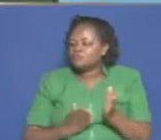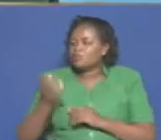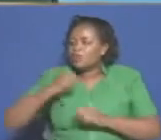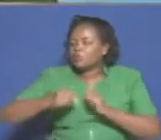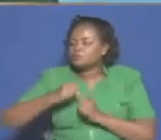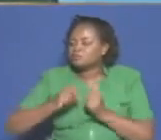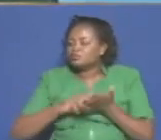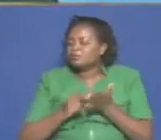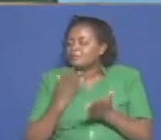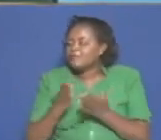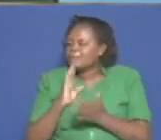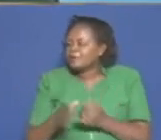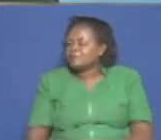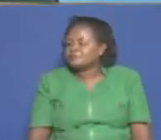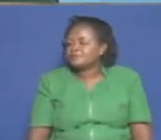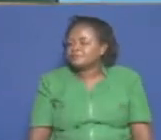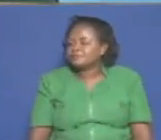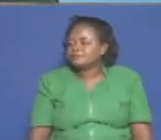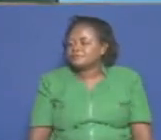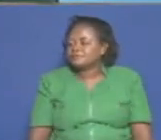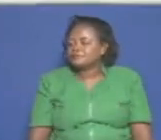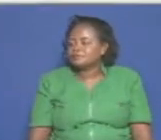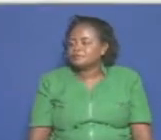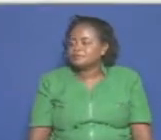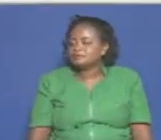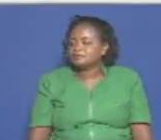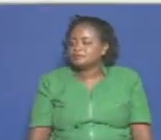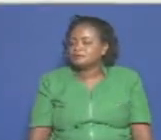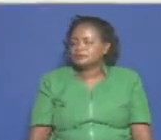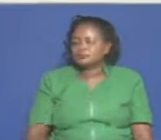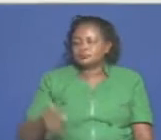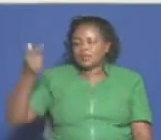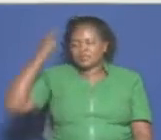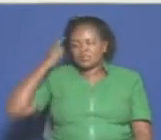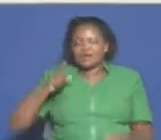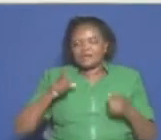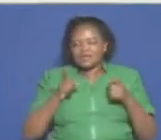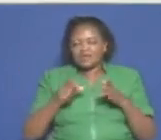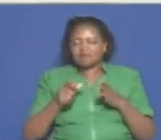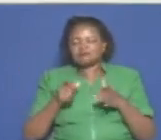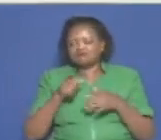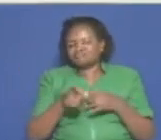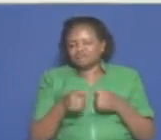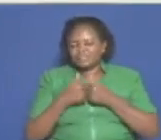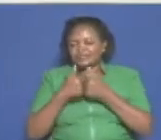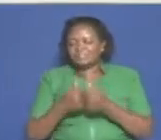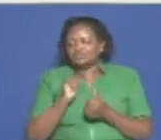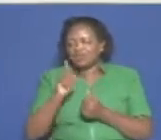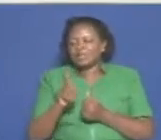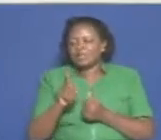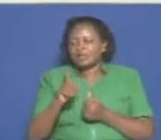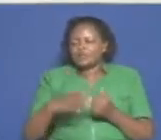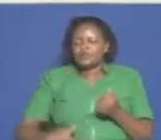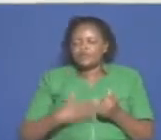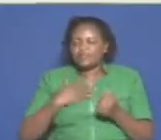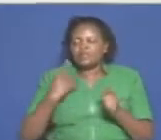Pengine unapata, unajua nyinyi ili ni I think it's a media industry. Na watu wa media ndio wanatembea katika hizi maeneo